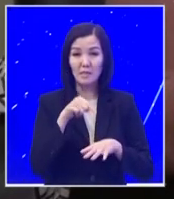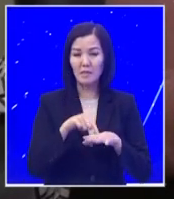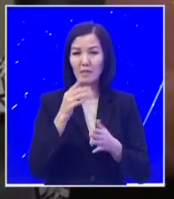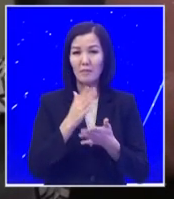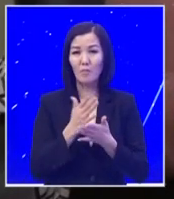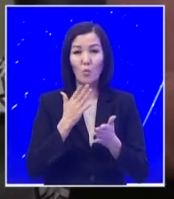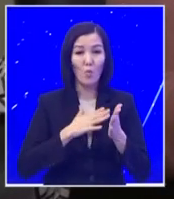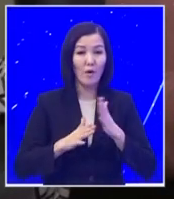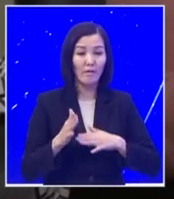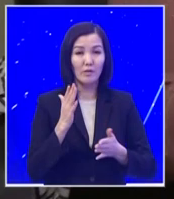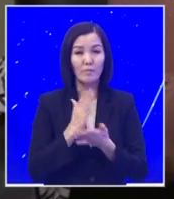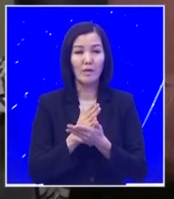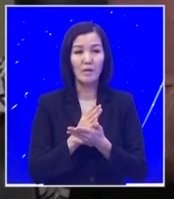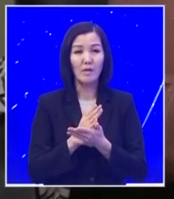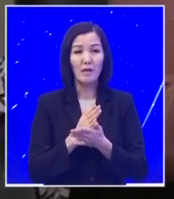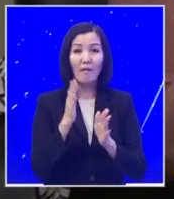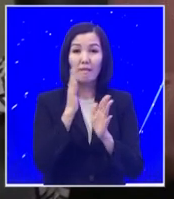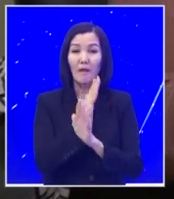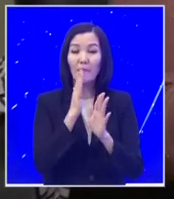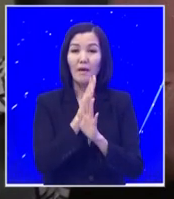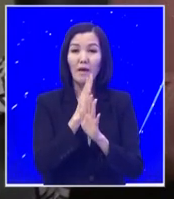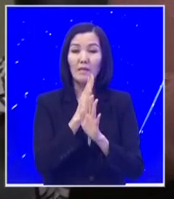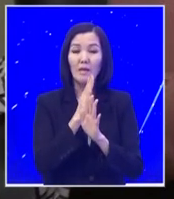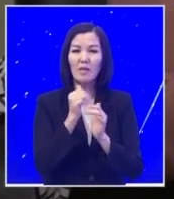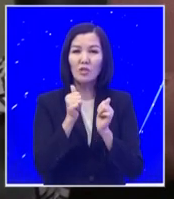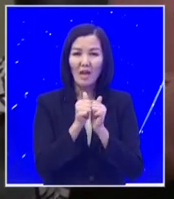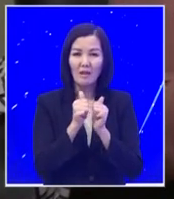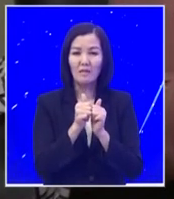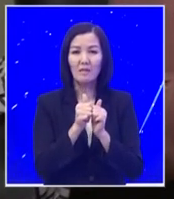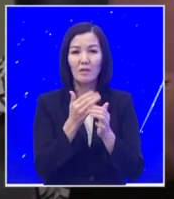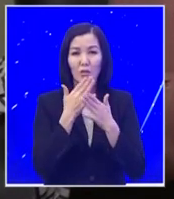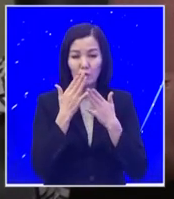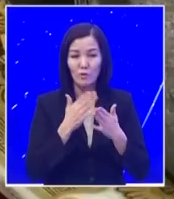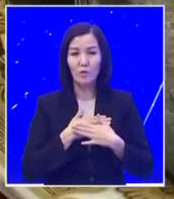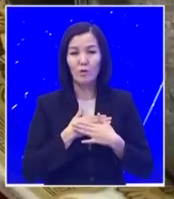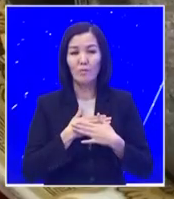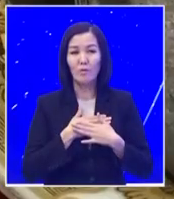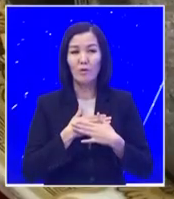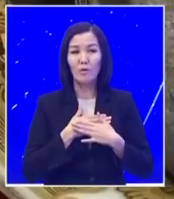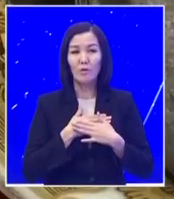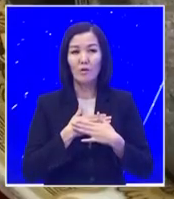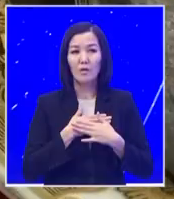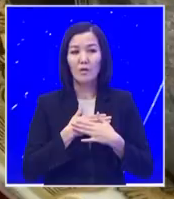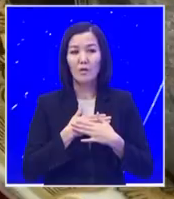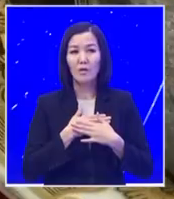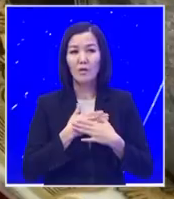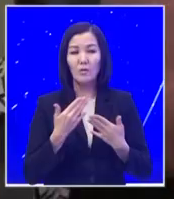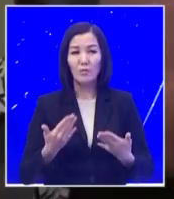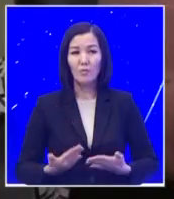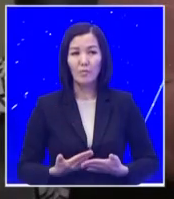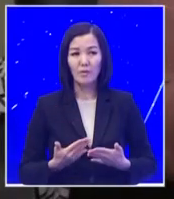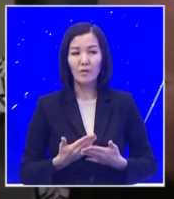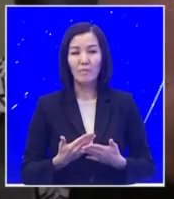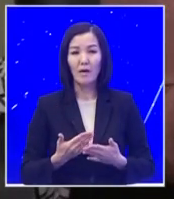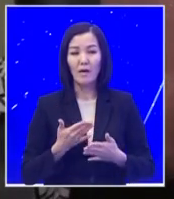өзімді табиғатпен өте жақын жан деп сеземін. И содан маған мүмкін жеңіл өмірде өтуге, и